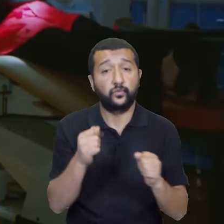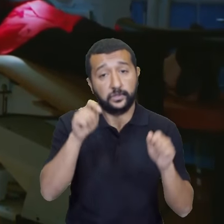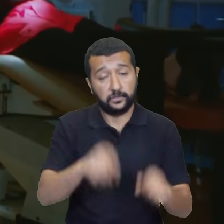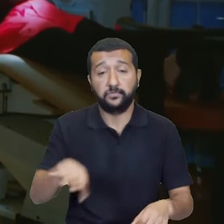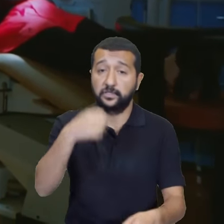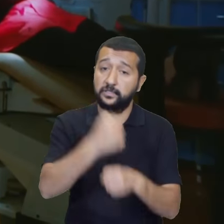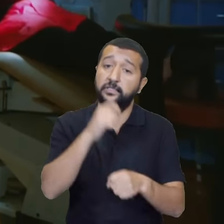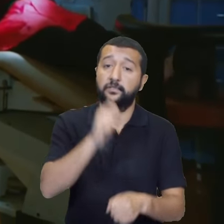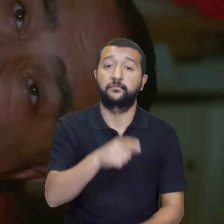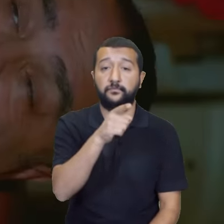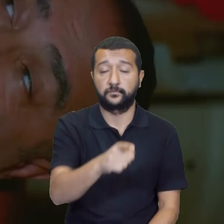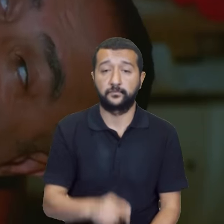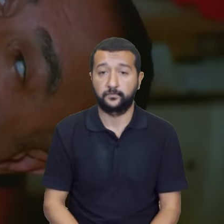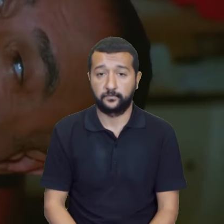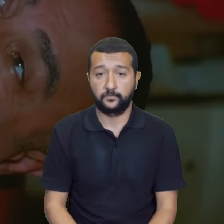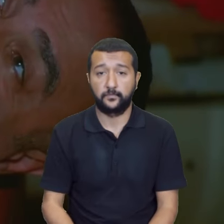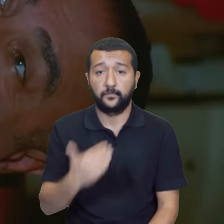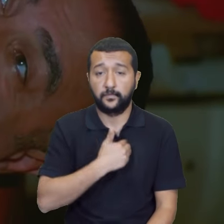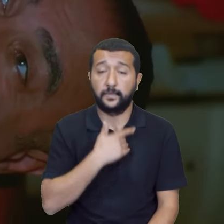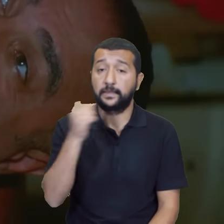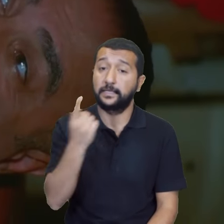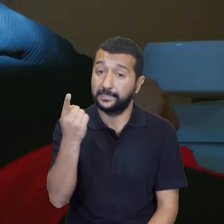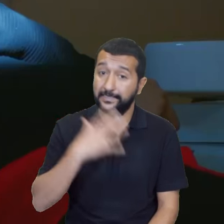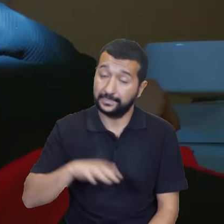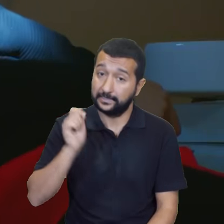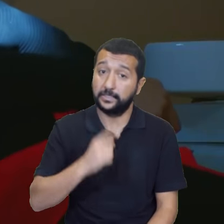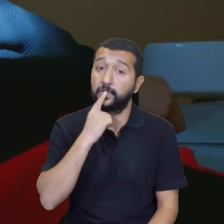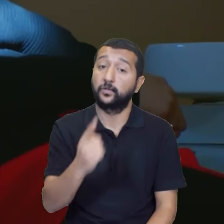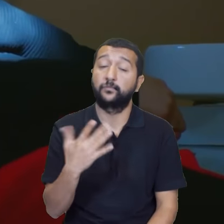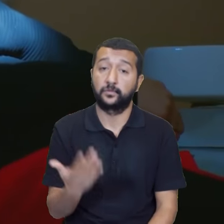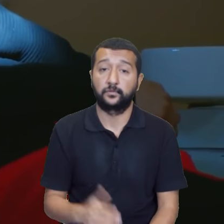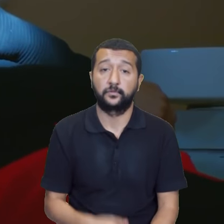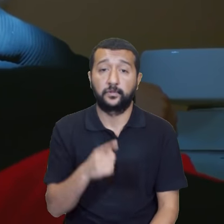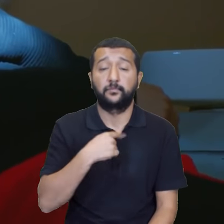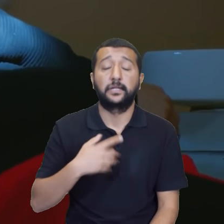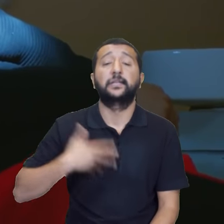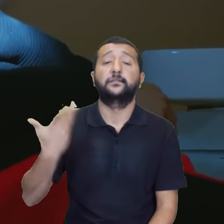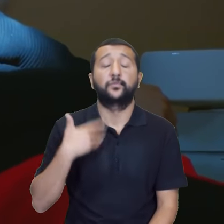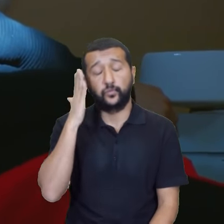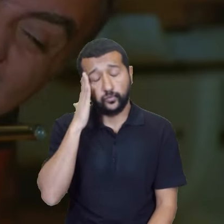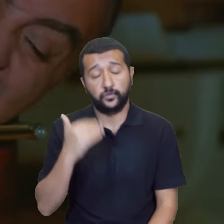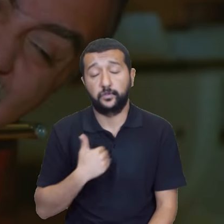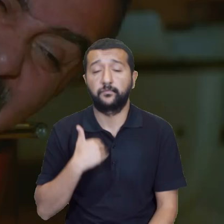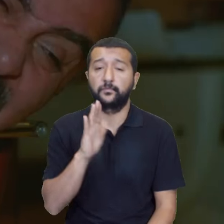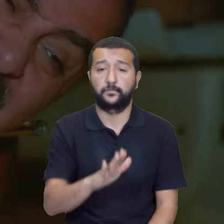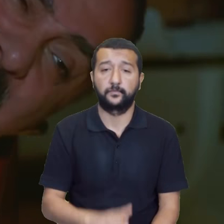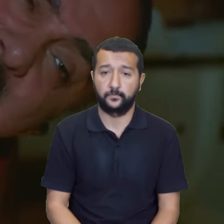üşüdüysen demlesen. Ya ben sen şey dersin diye söylemiştim ya. Ya ben istemiyorum. Uyuyacağım.